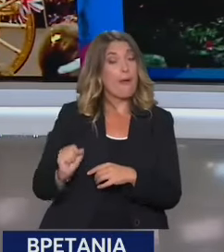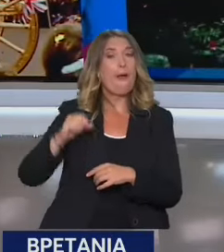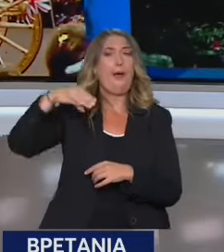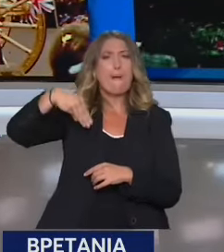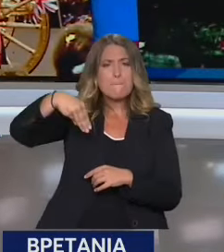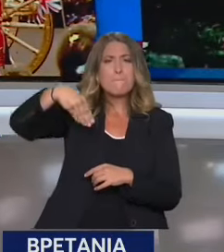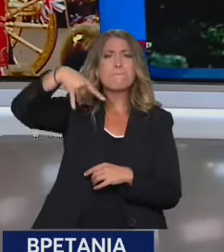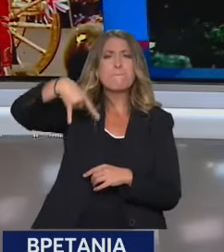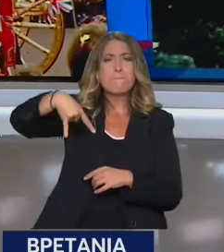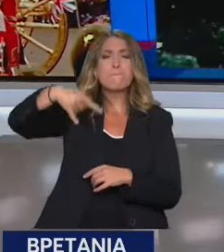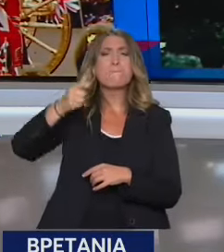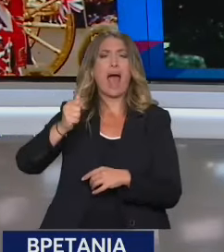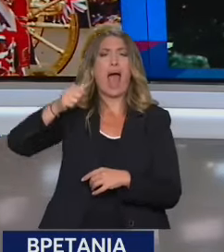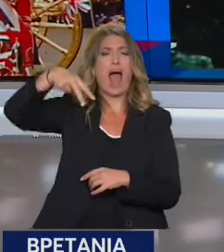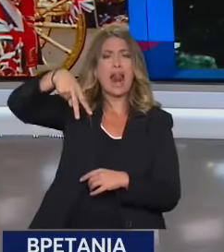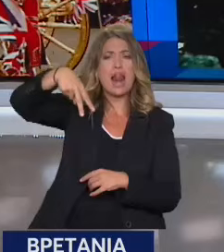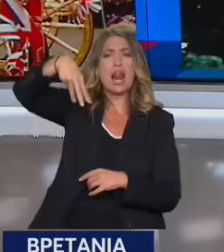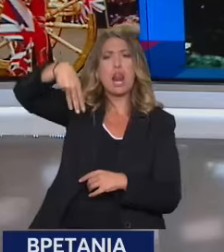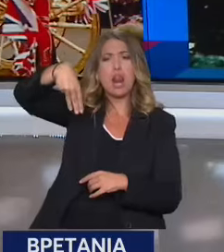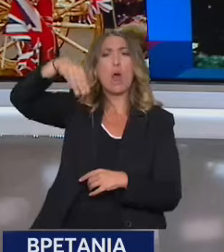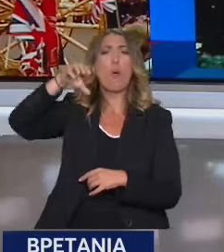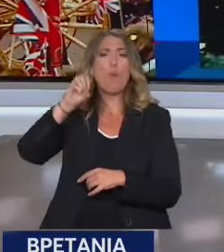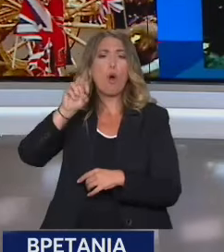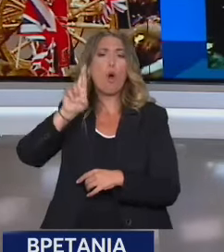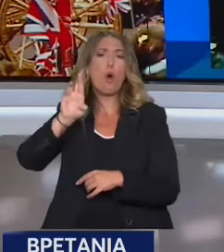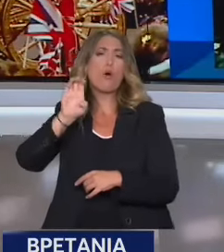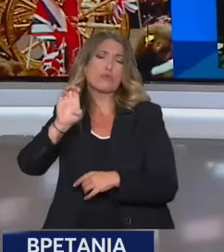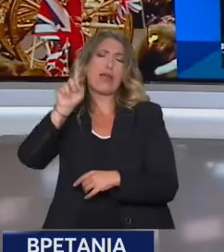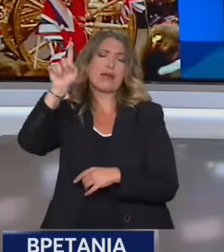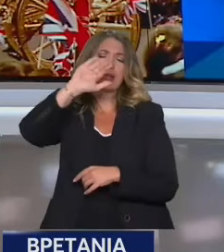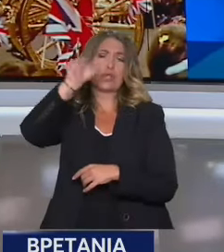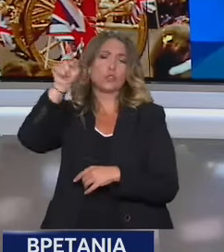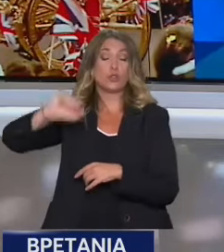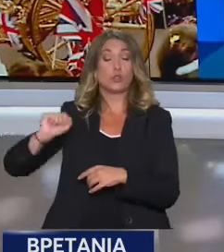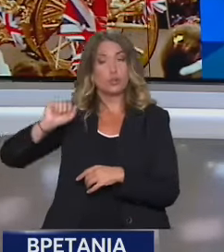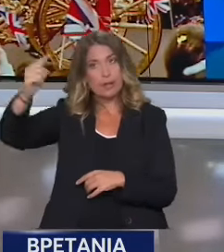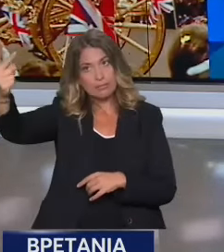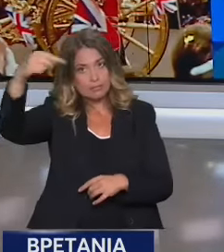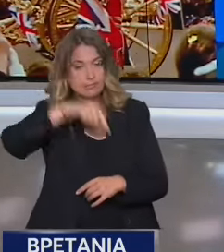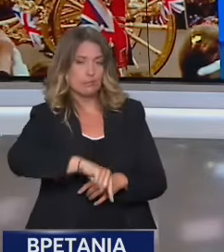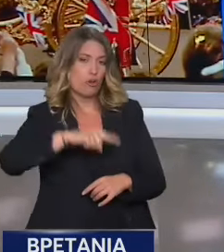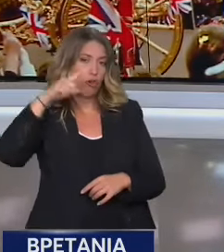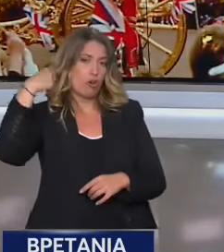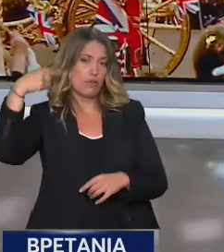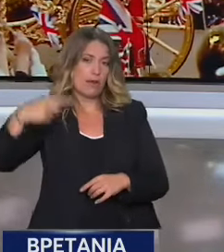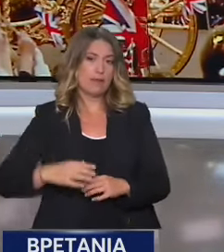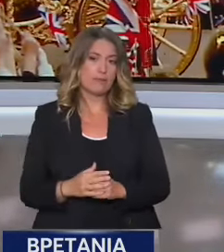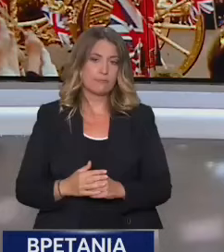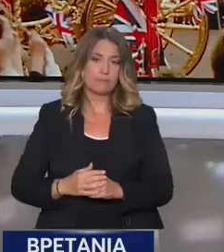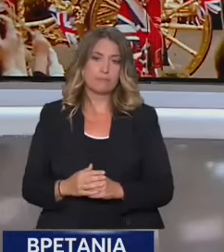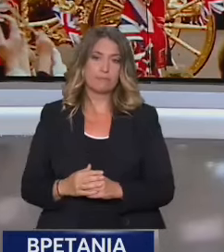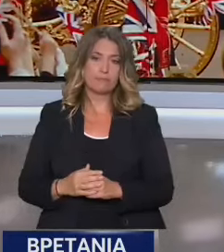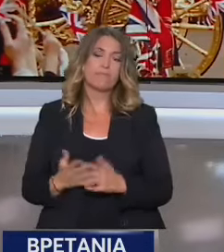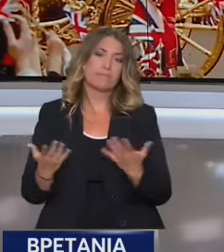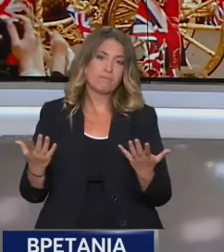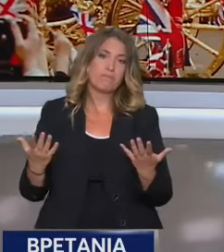Μπάλμωρα για να φτάσει μέχρι εδώ, μέχρι το παλάτι του Μπάγκιαμ. Τώρα, από λεφτά Κανένα πρόβλημα, έτσι, λεφτά υπάρχουν. Ναι. Πολύ.